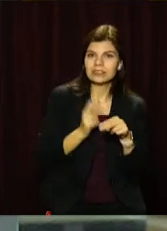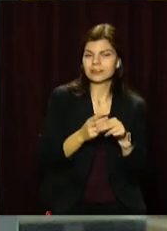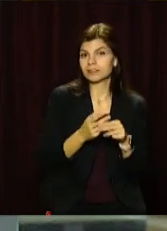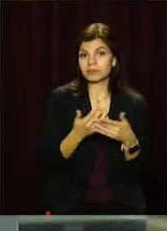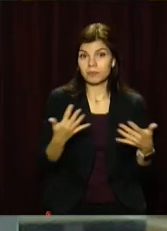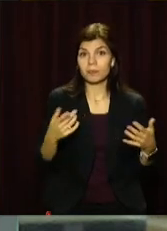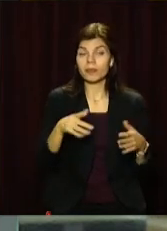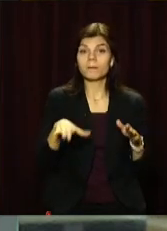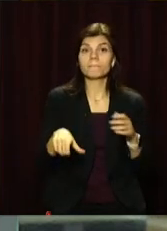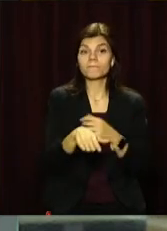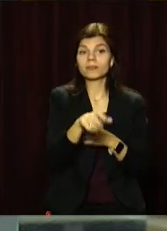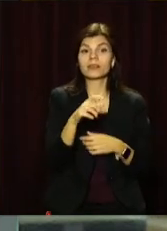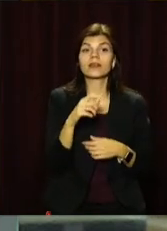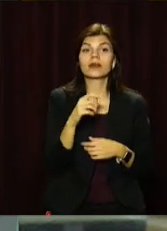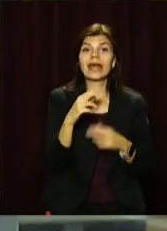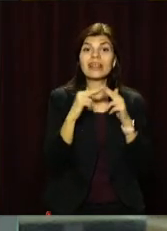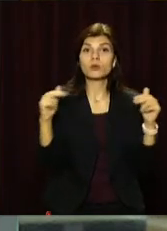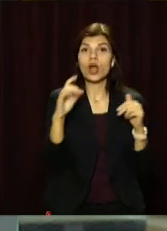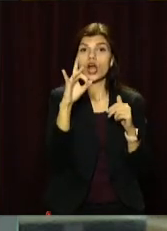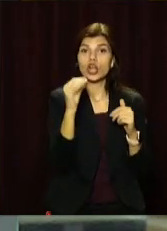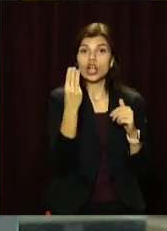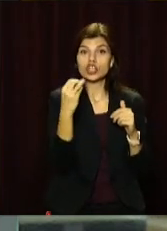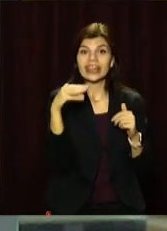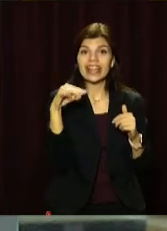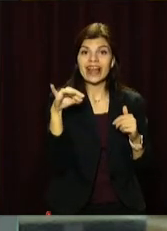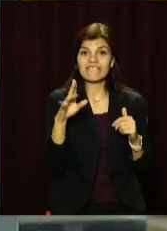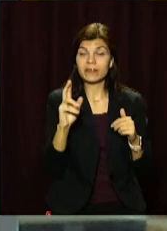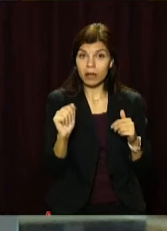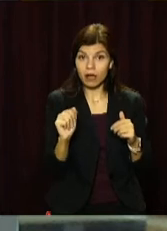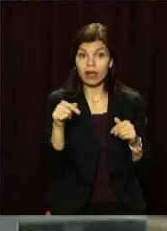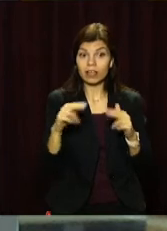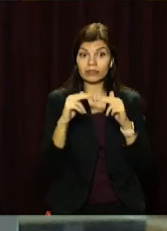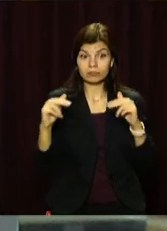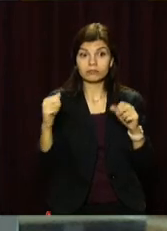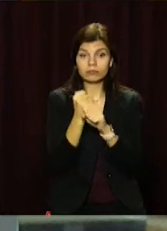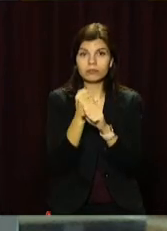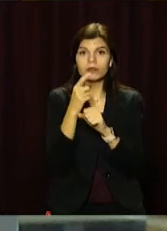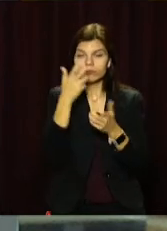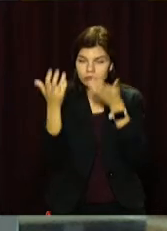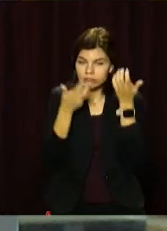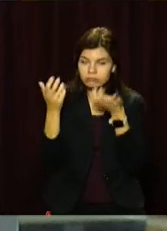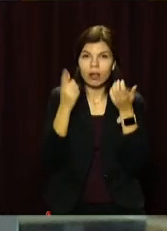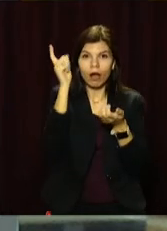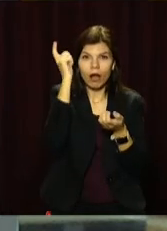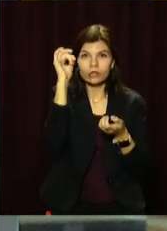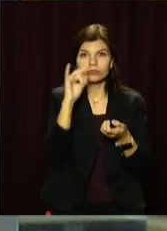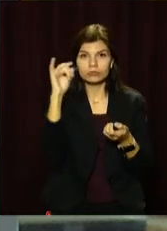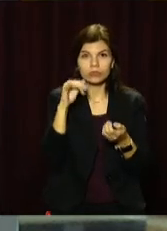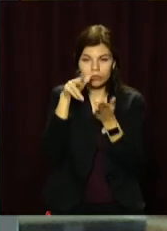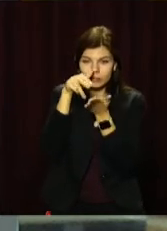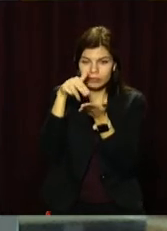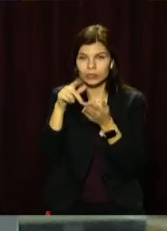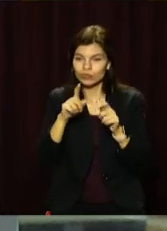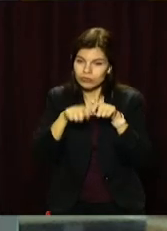трасі Дніпро-Решетилівка, яку зводять наразі на Дніпропетровщині, тривають археологічні розкопки. Знайдені артефакти